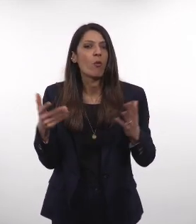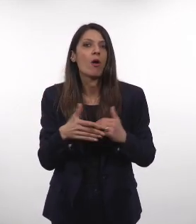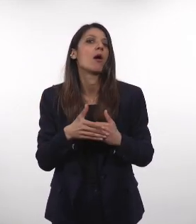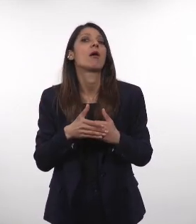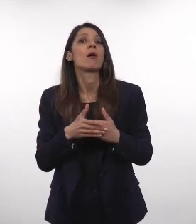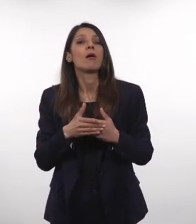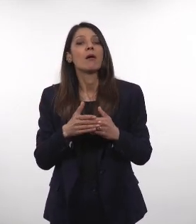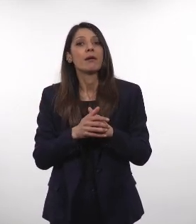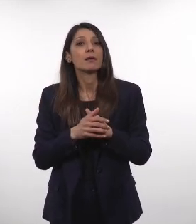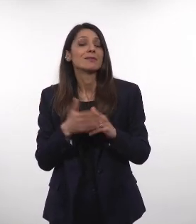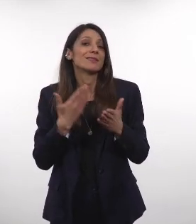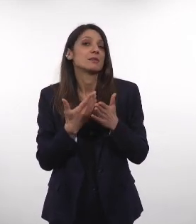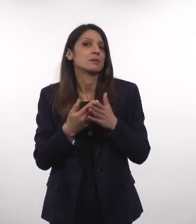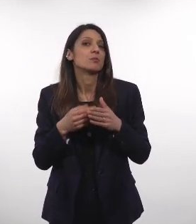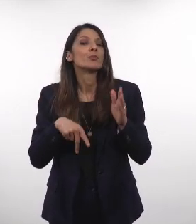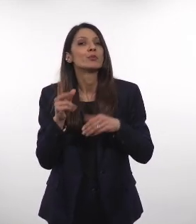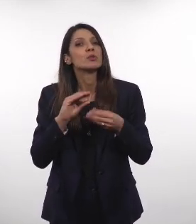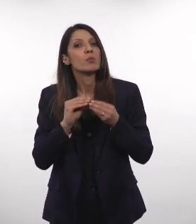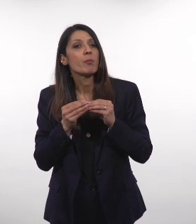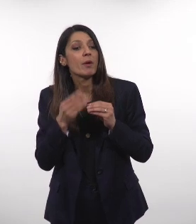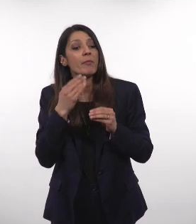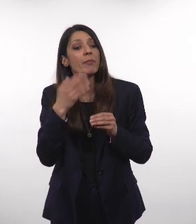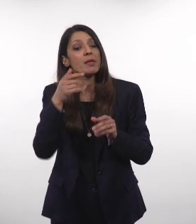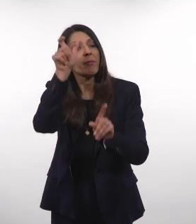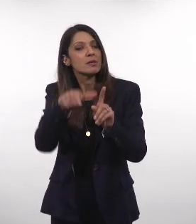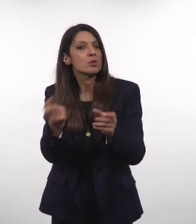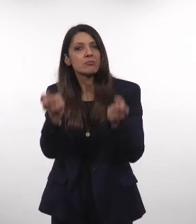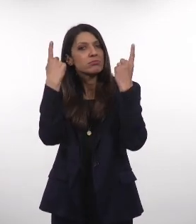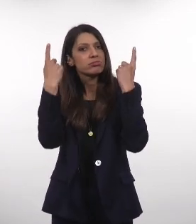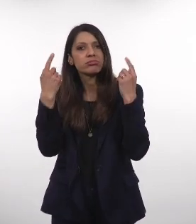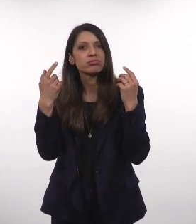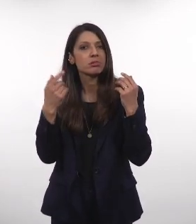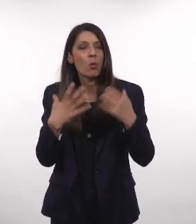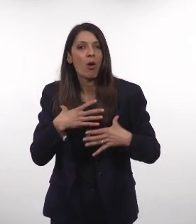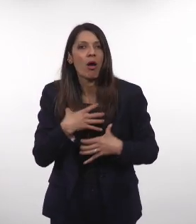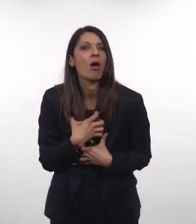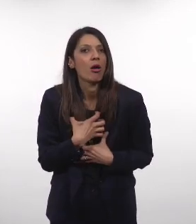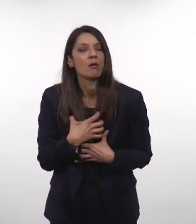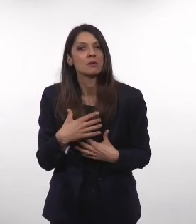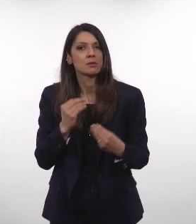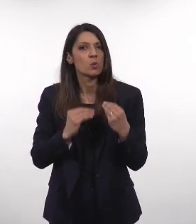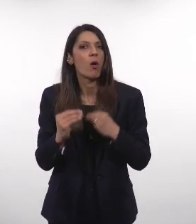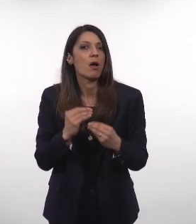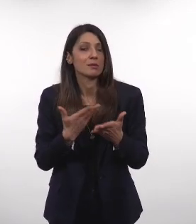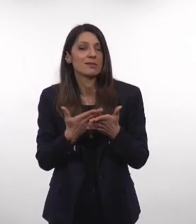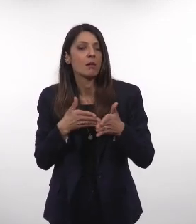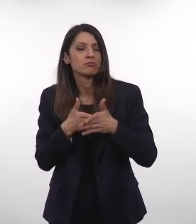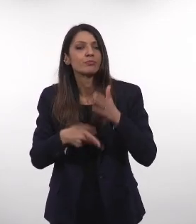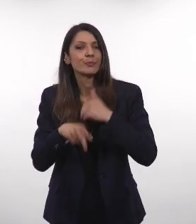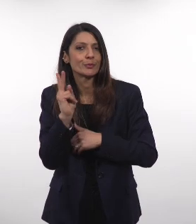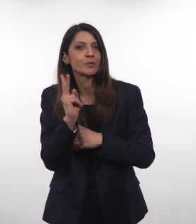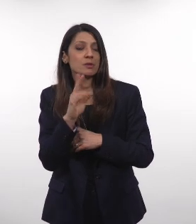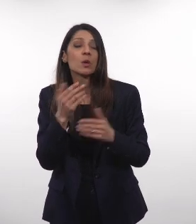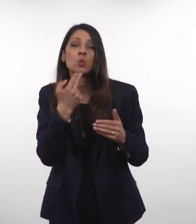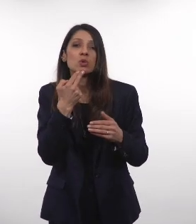ont plus un problème qui ne comprennent pas à l'avance le soin, ou qui ont une anxiété par rapport à ce soin. Et donc, on va utiliser